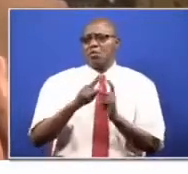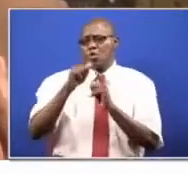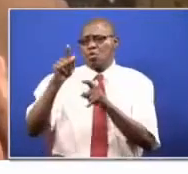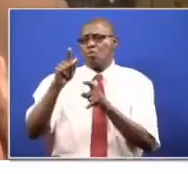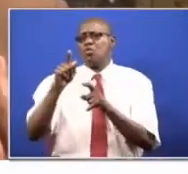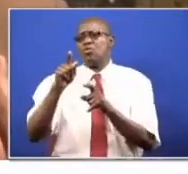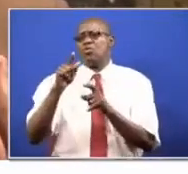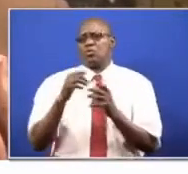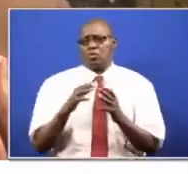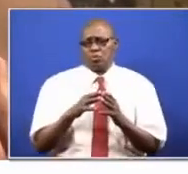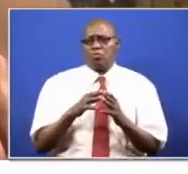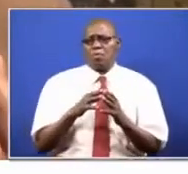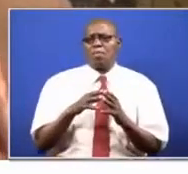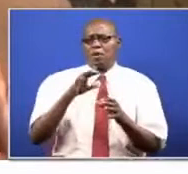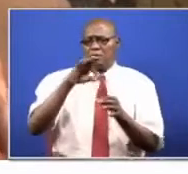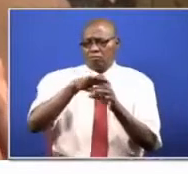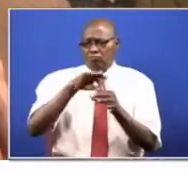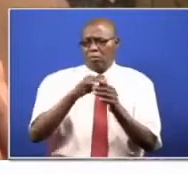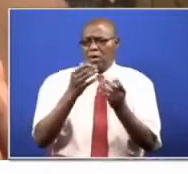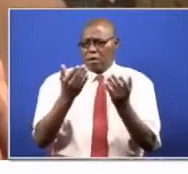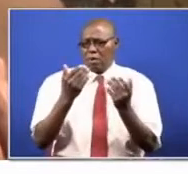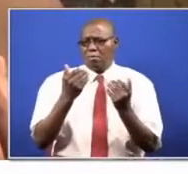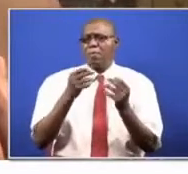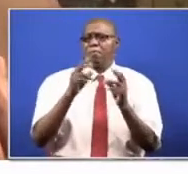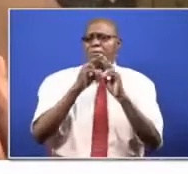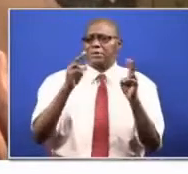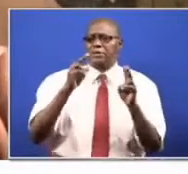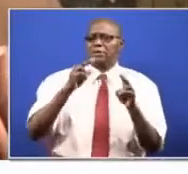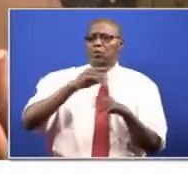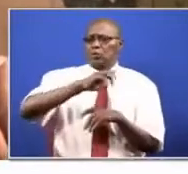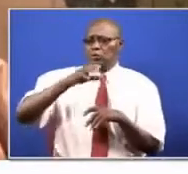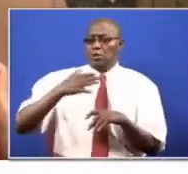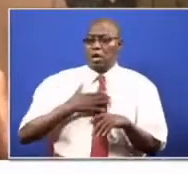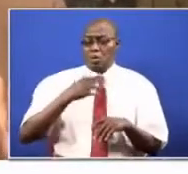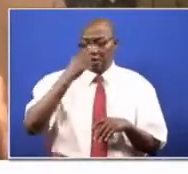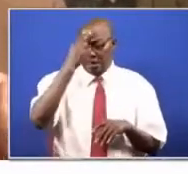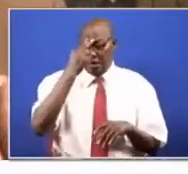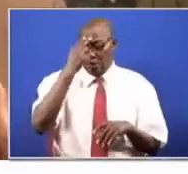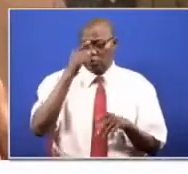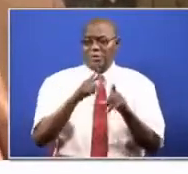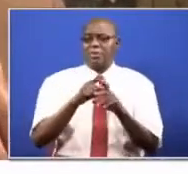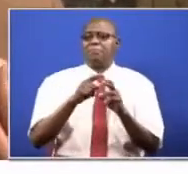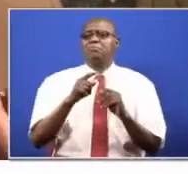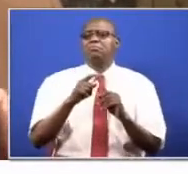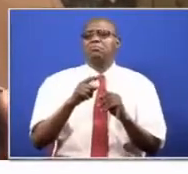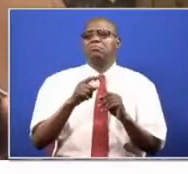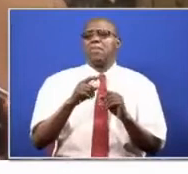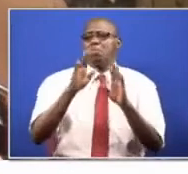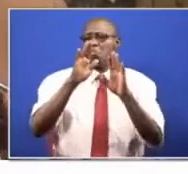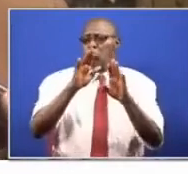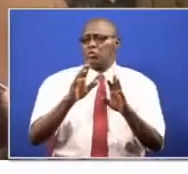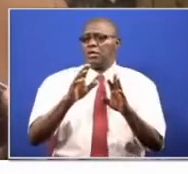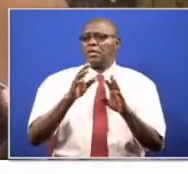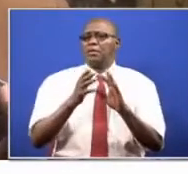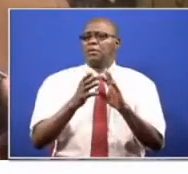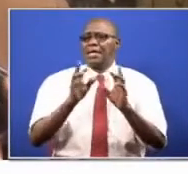kuna haja ya kuweka amani katika constituencies zetu hapa Narok. Pia kuna haja ya kujitayarisha katika